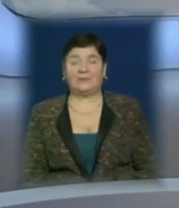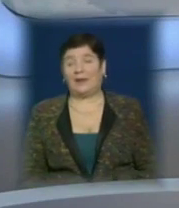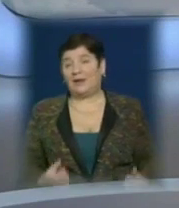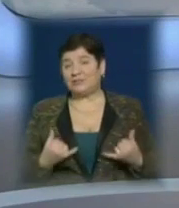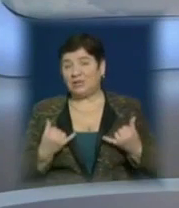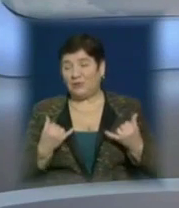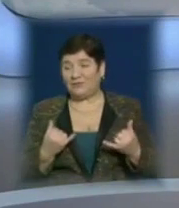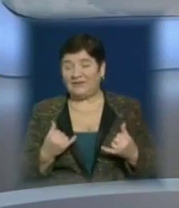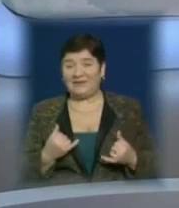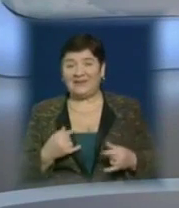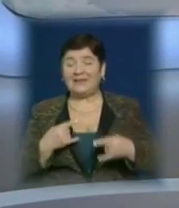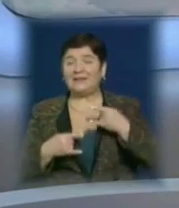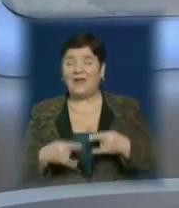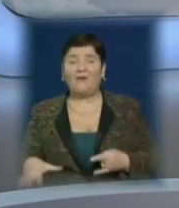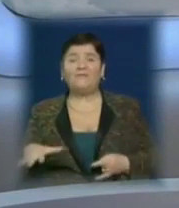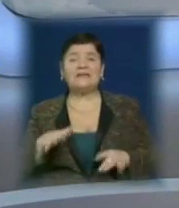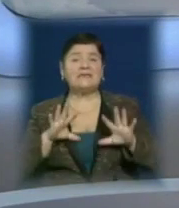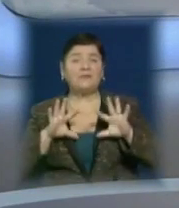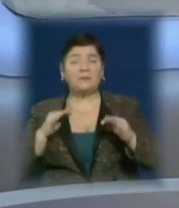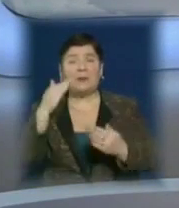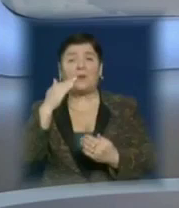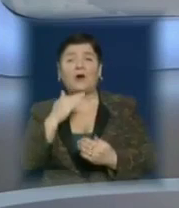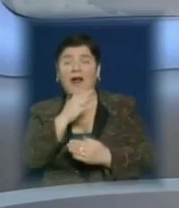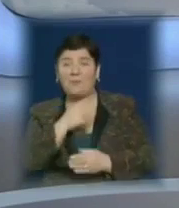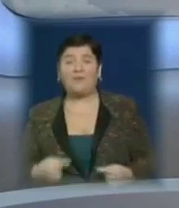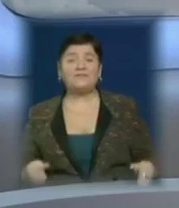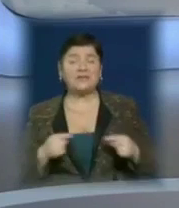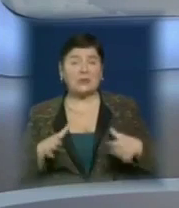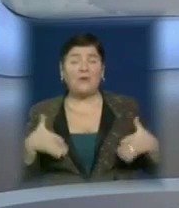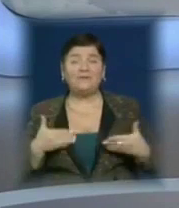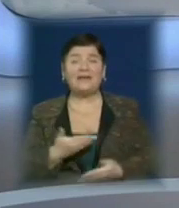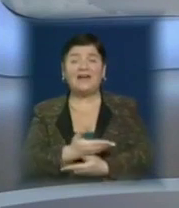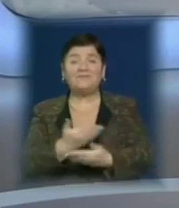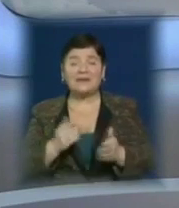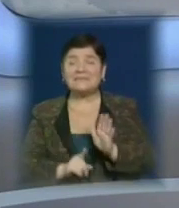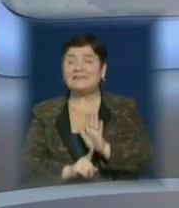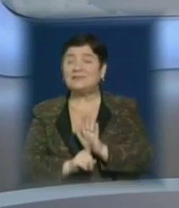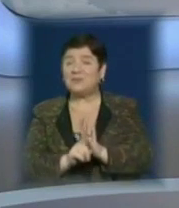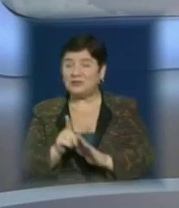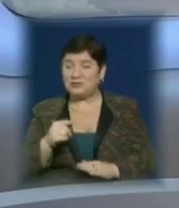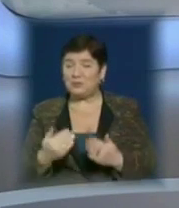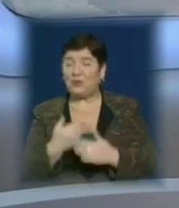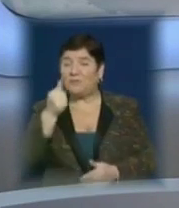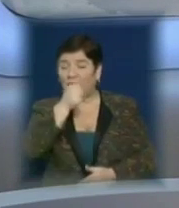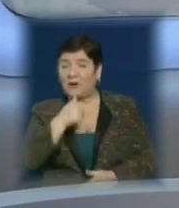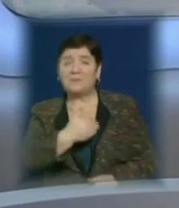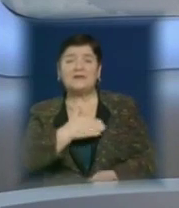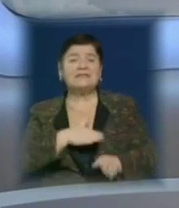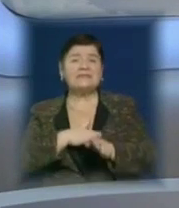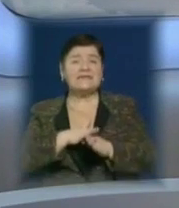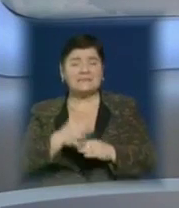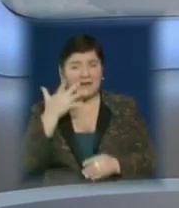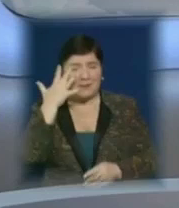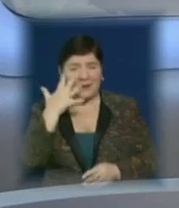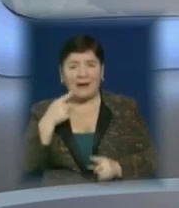Шановні телеглядачі, весь колектив інформаційної програми «Вчасно» вітає вас з прийдешнім Новим роком. Бажаємо всім здійснення